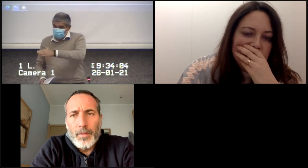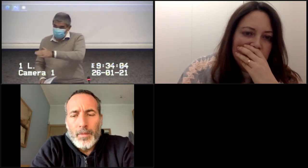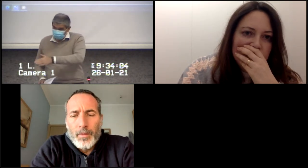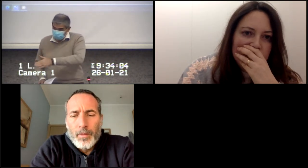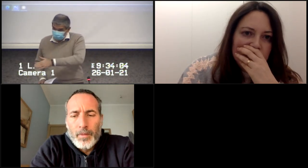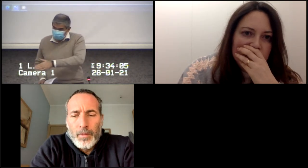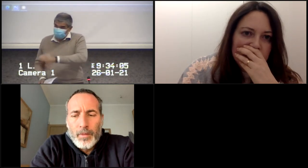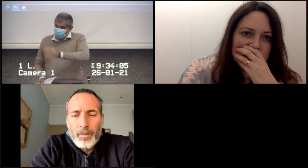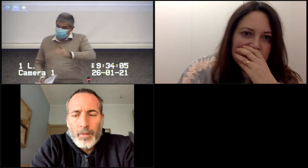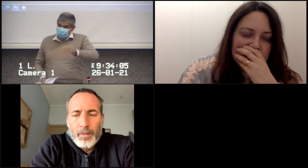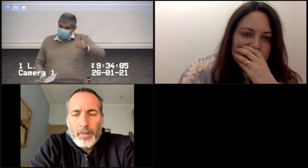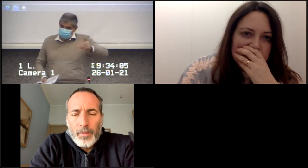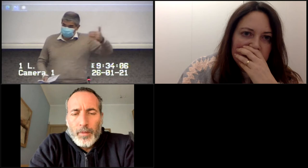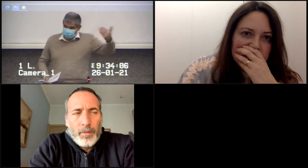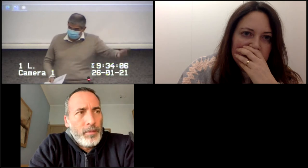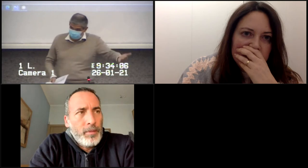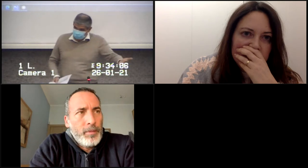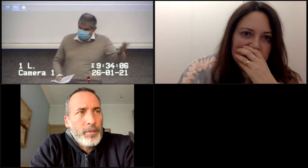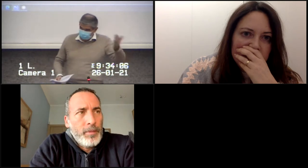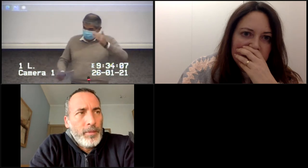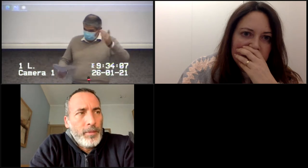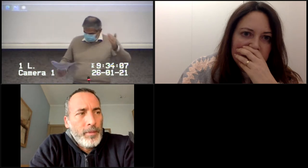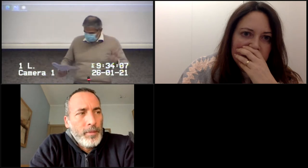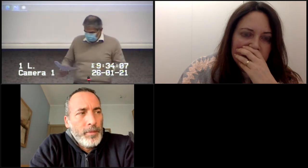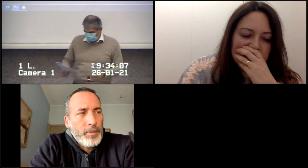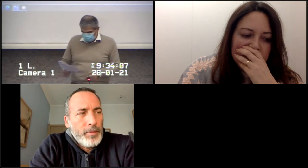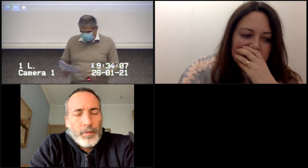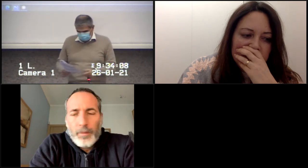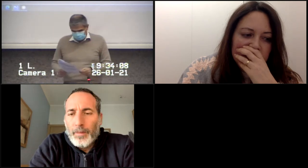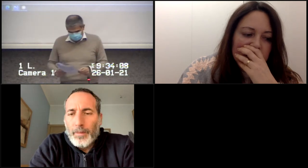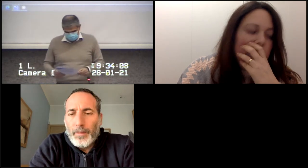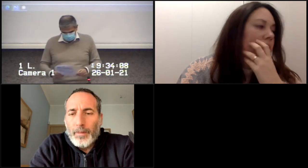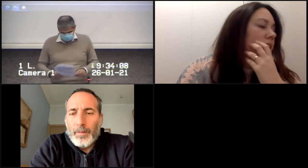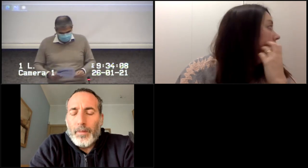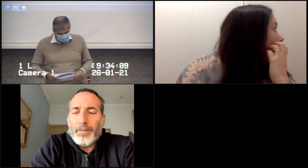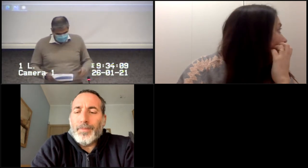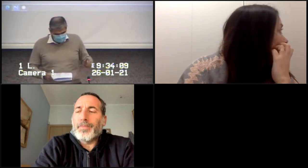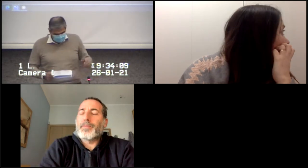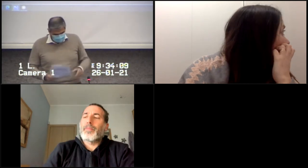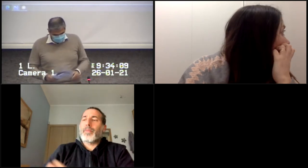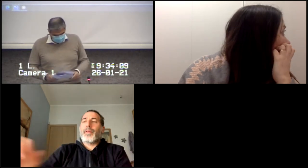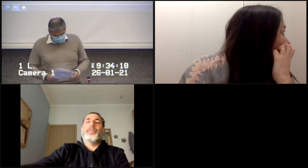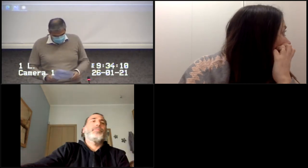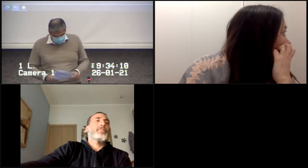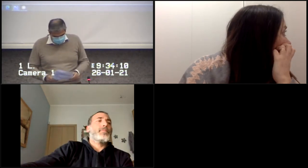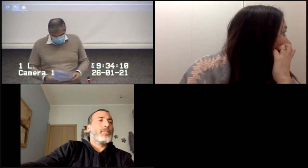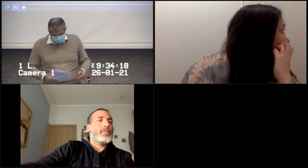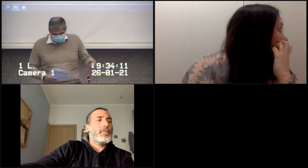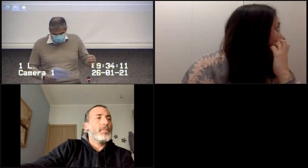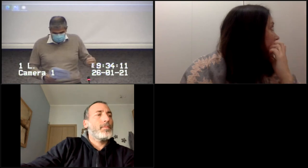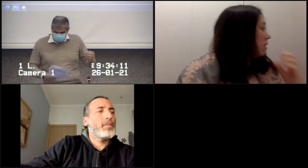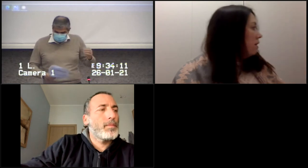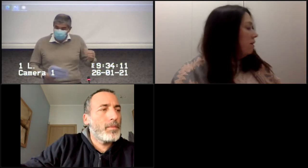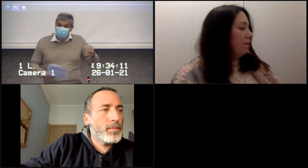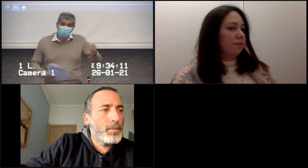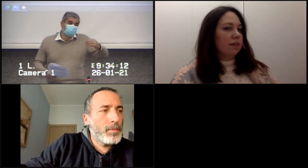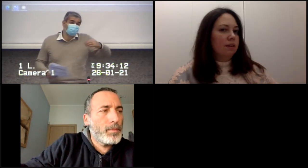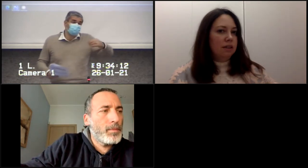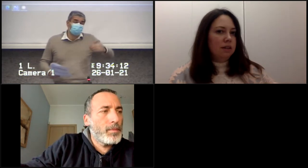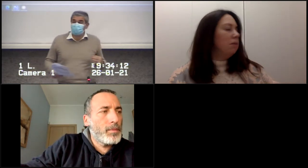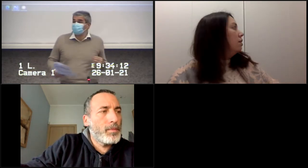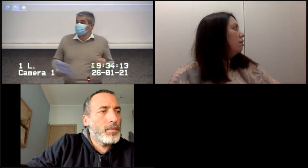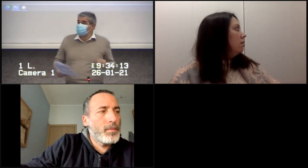ambiti consolidati, non in aree di trasformazione, quindi attenzione a non fare anche su questo confusione. Ad esempio, c'è un